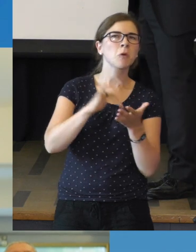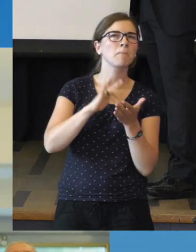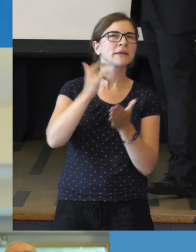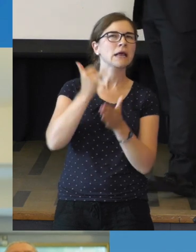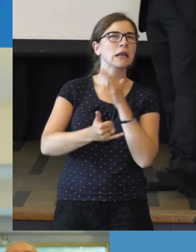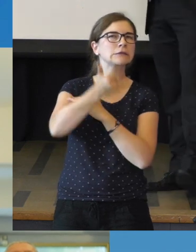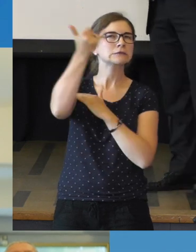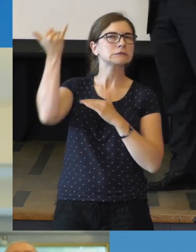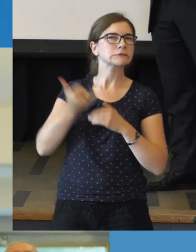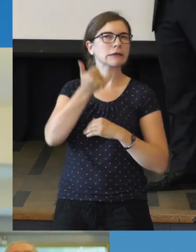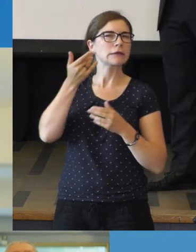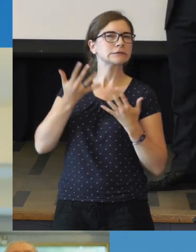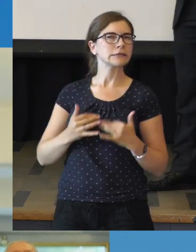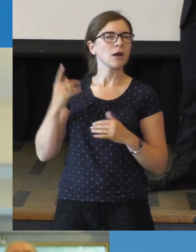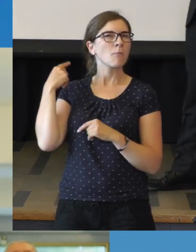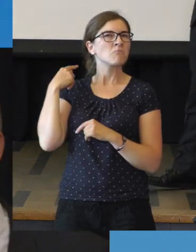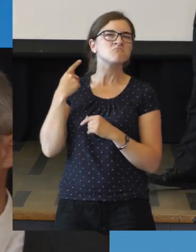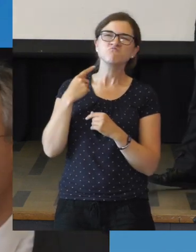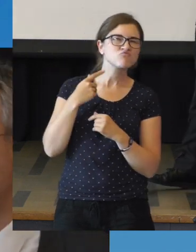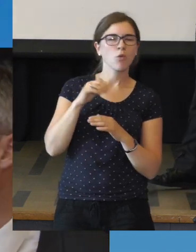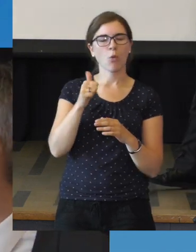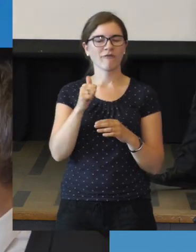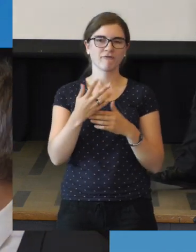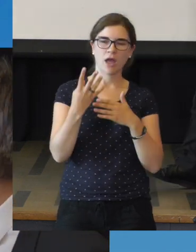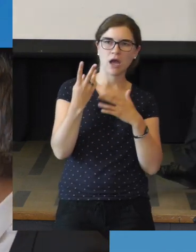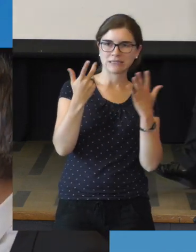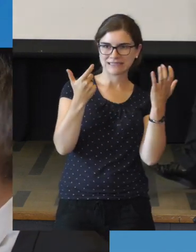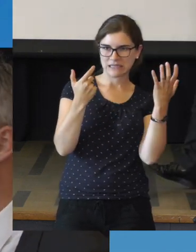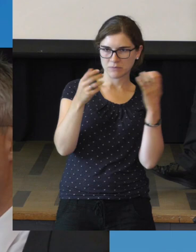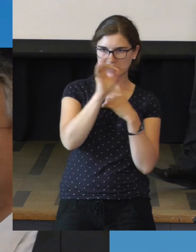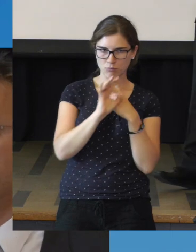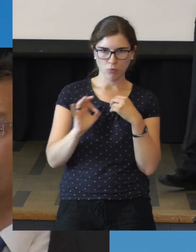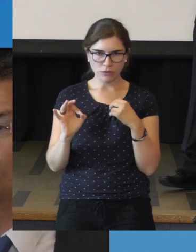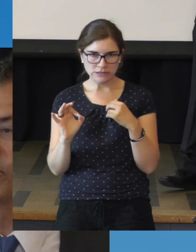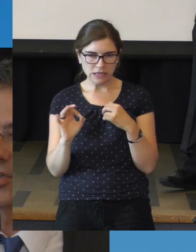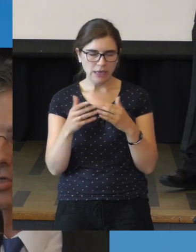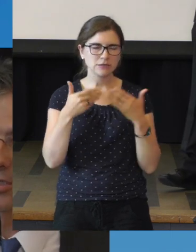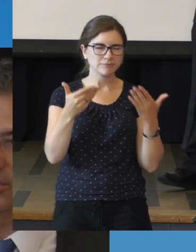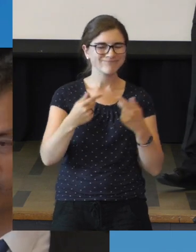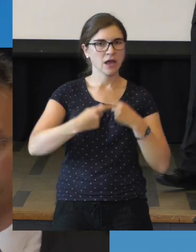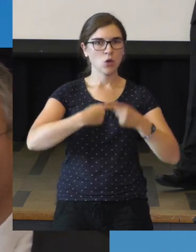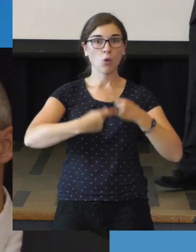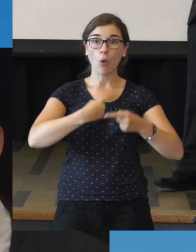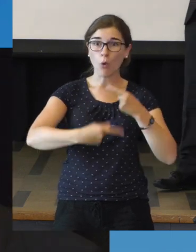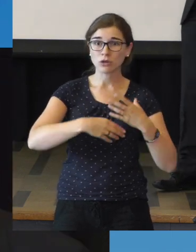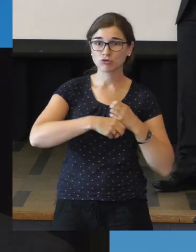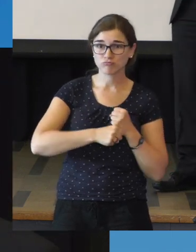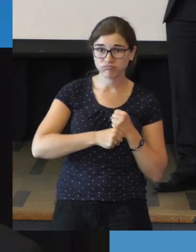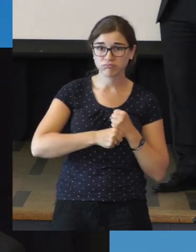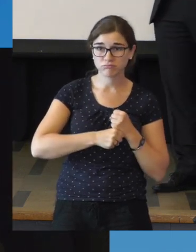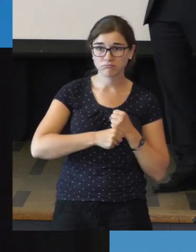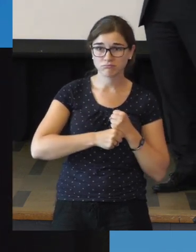letzten Jahrzehnts möglich ist, zumindest gelingt das bei 70% in erfahrenen Zentren, sind chronisch verschlossene Gefäße